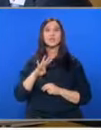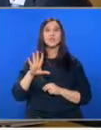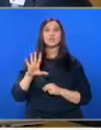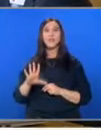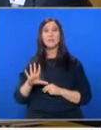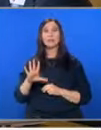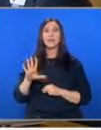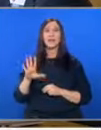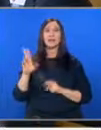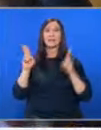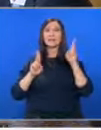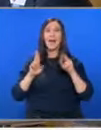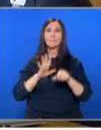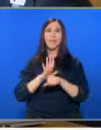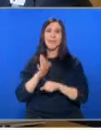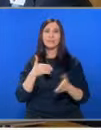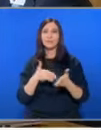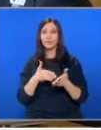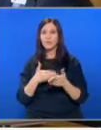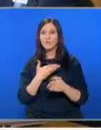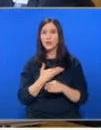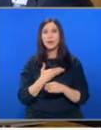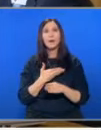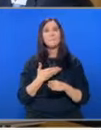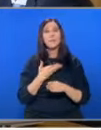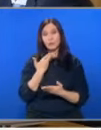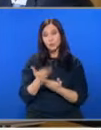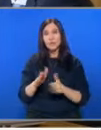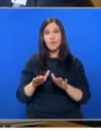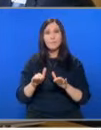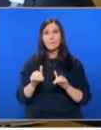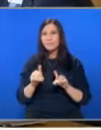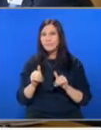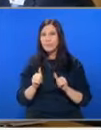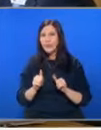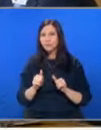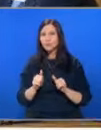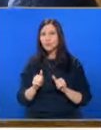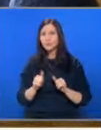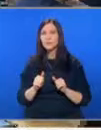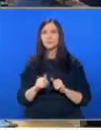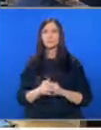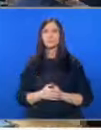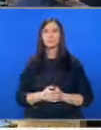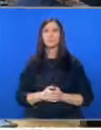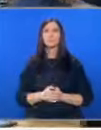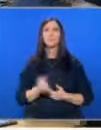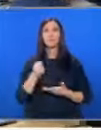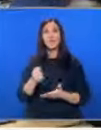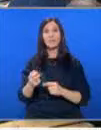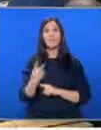за, 15 против, предложението е прието. Благодаря, колеги, отрицателен вот има... В